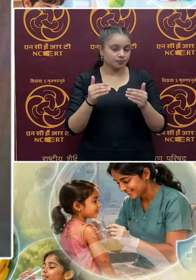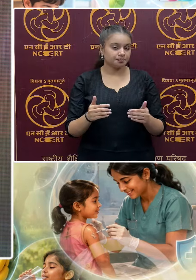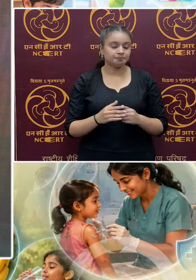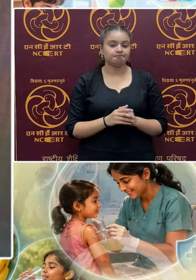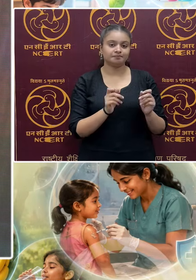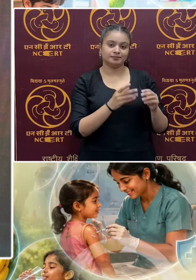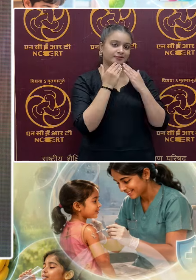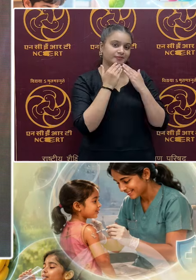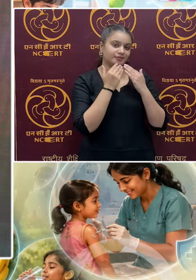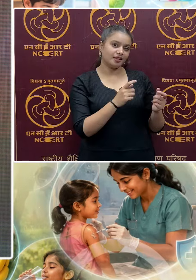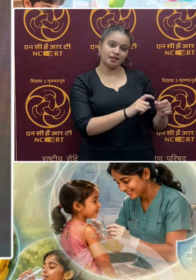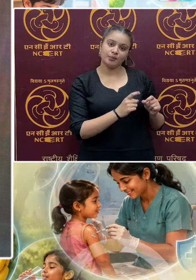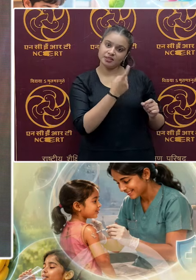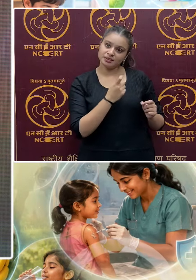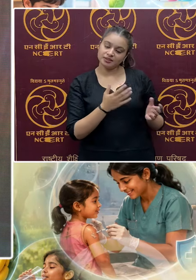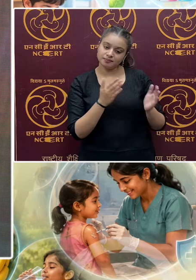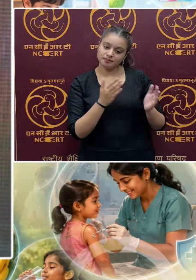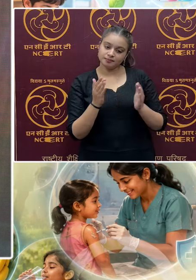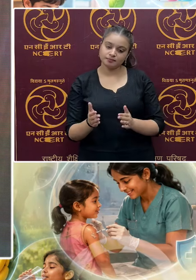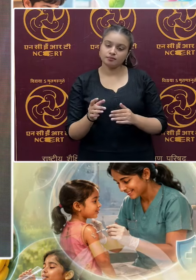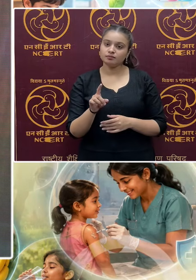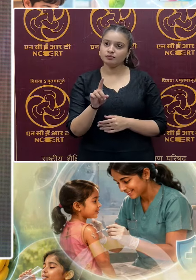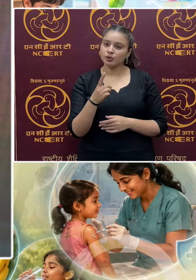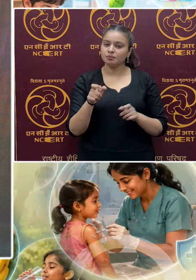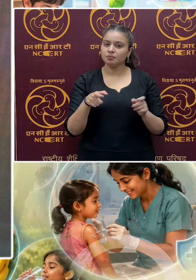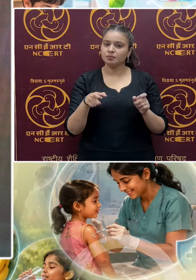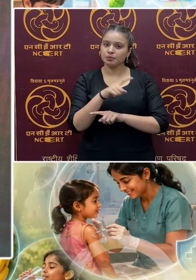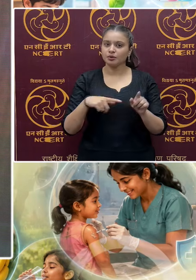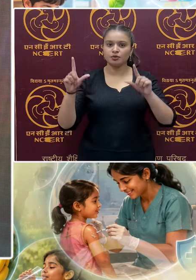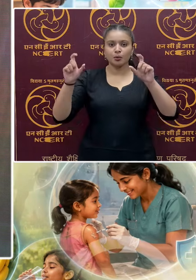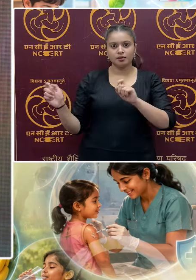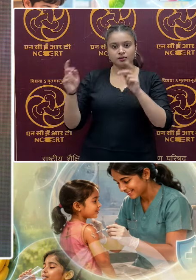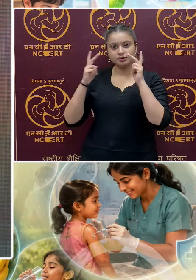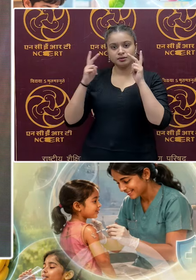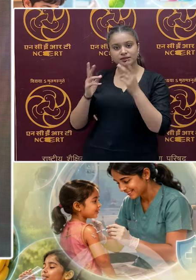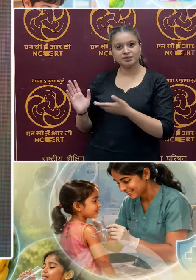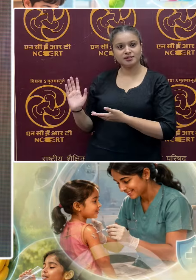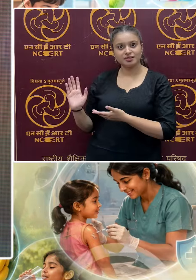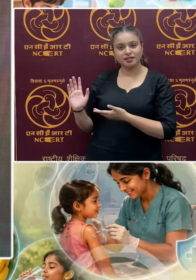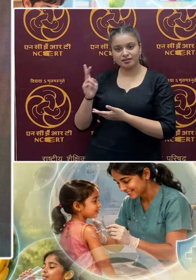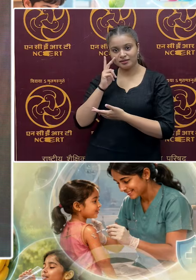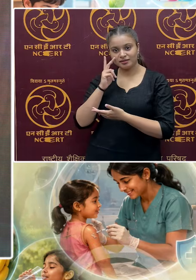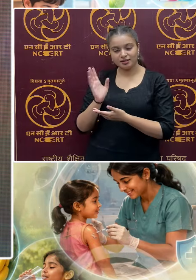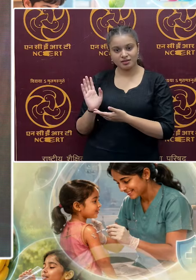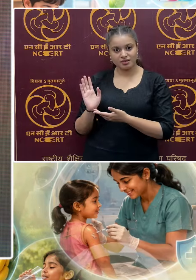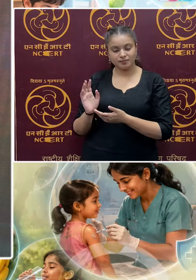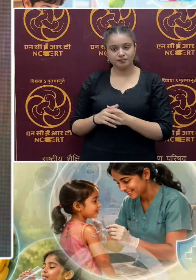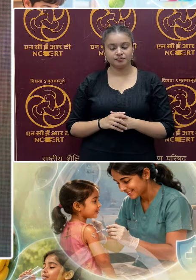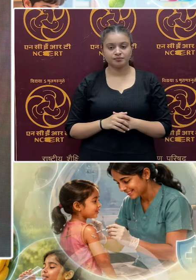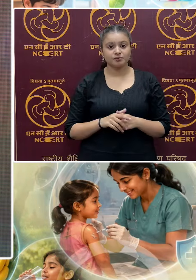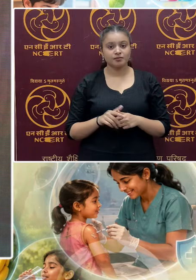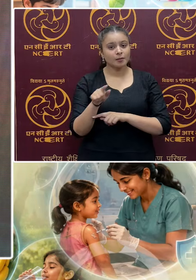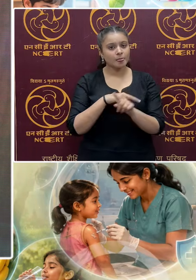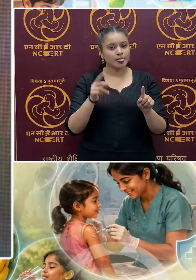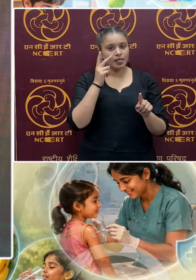the question. And एक बार व्यूअर्स अगर ये फ़ोटो देखें जो अभी आपके स्क्रीन पर आएगी, आप